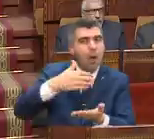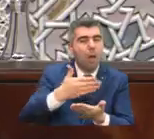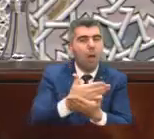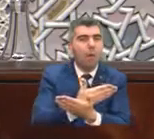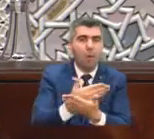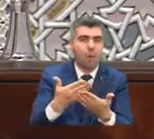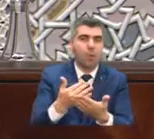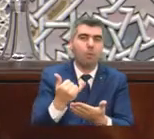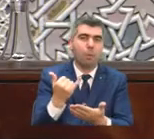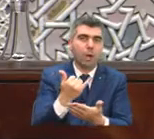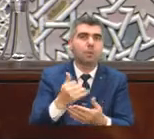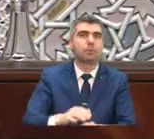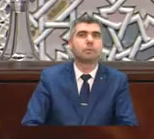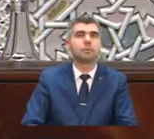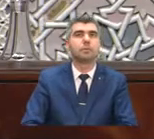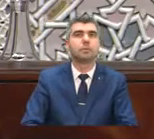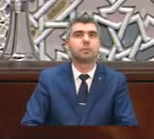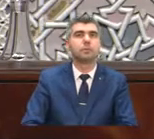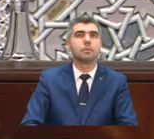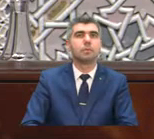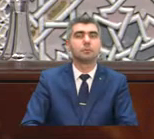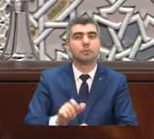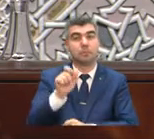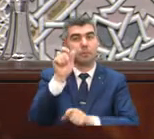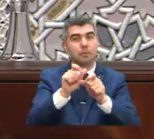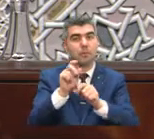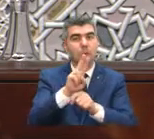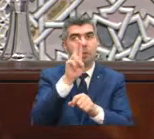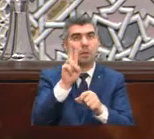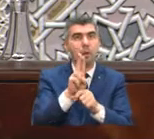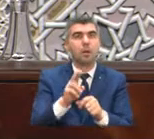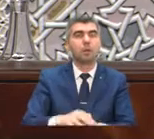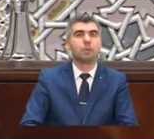محترم. هل من تعقيب اضافي؟